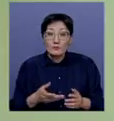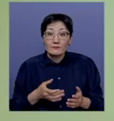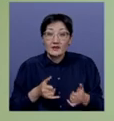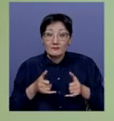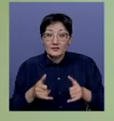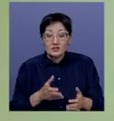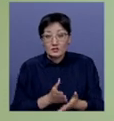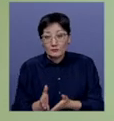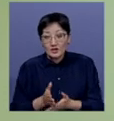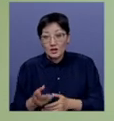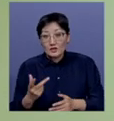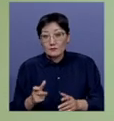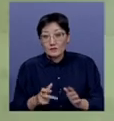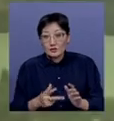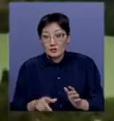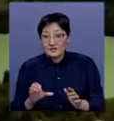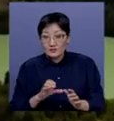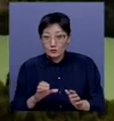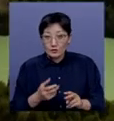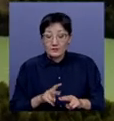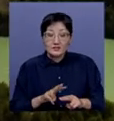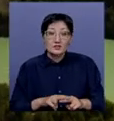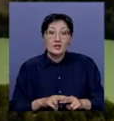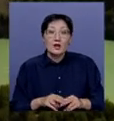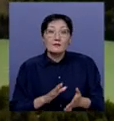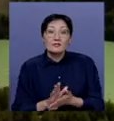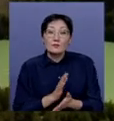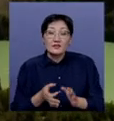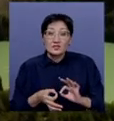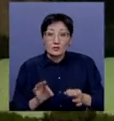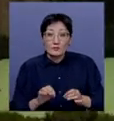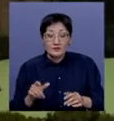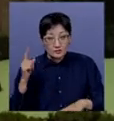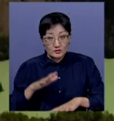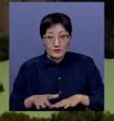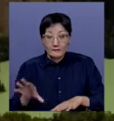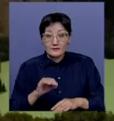направляется 3,6 кубометра в секунду. Кроме того, пресс-секретарь акима добавил, что